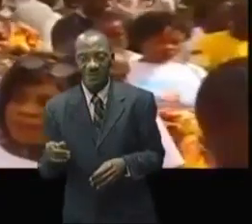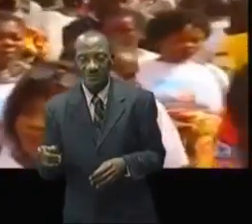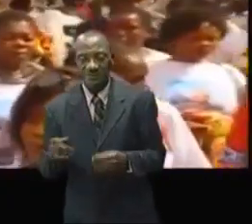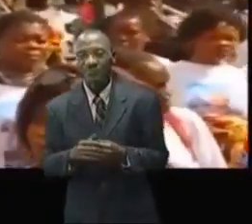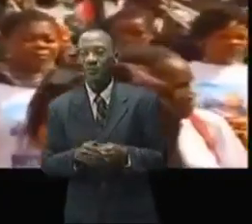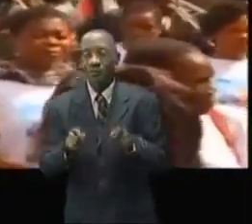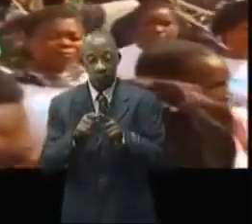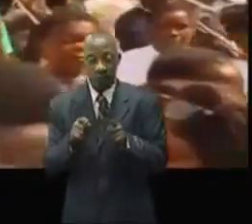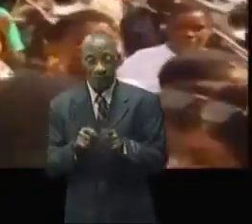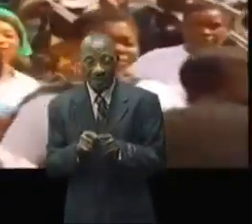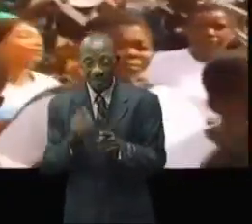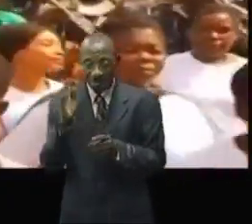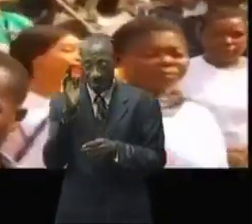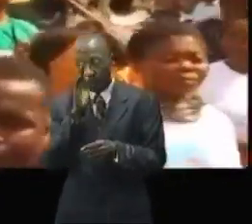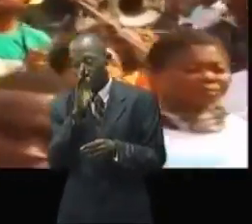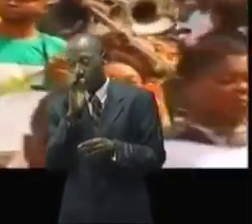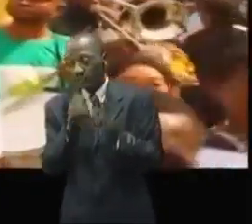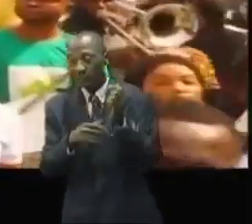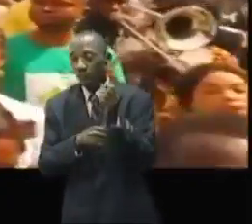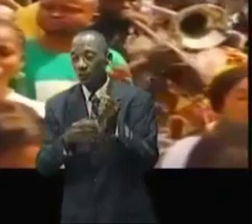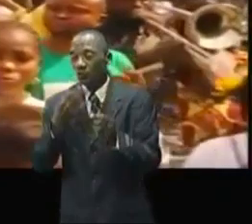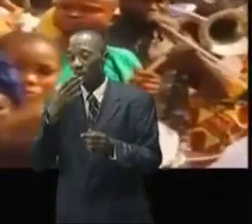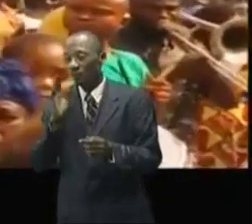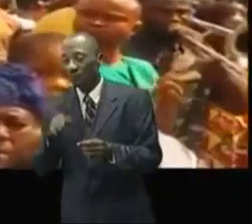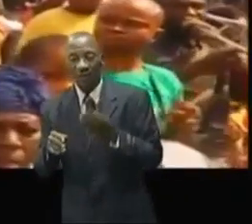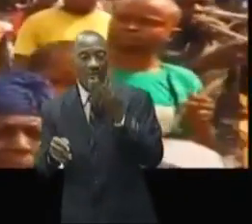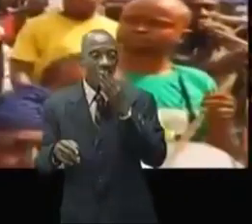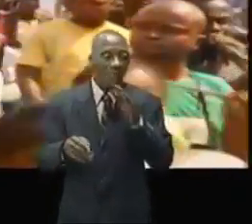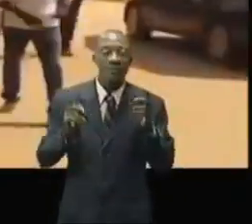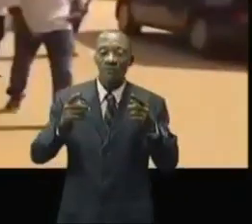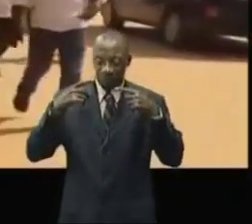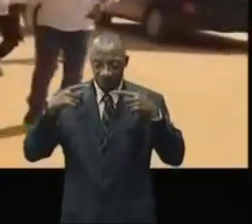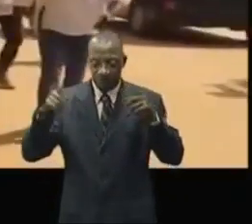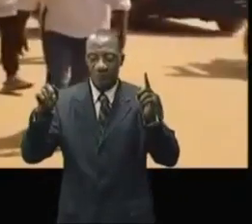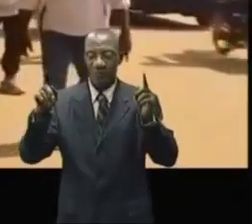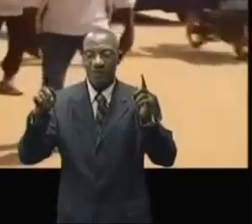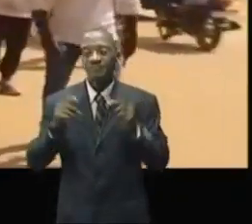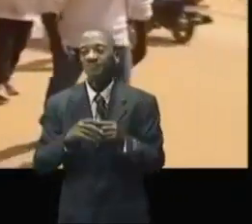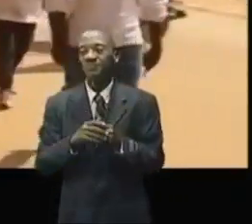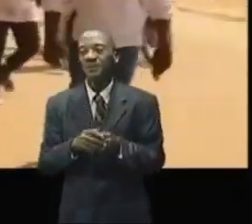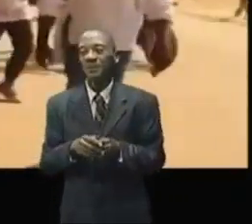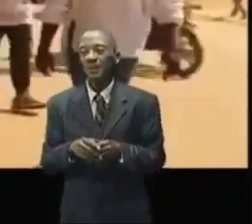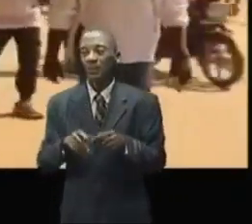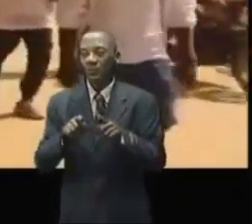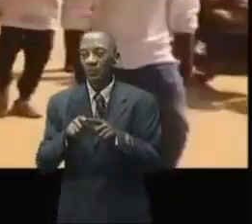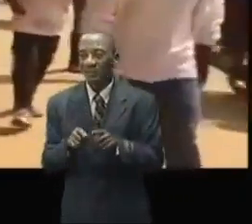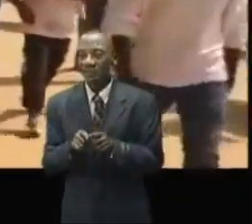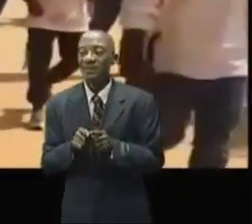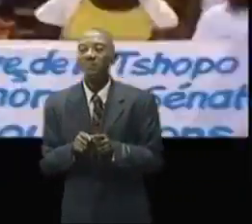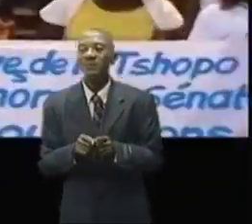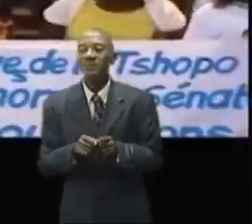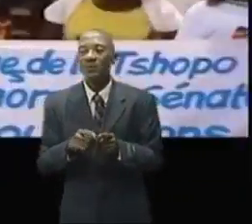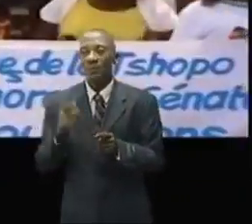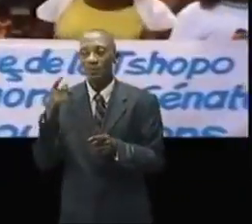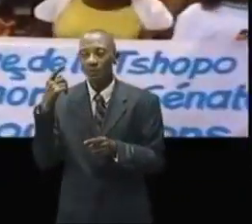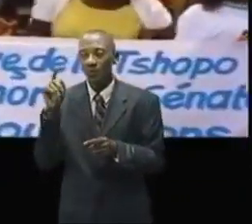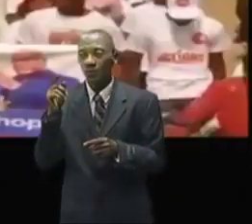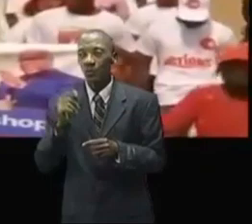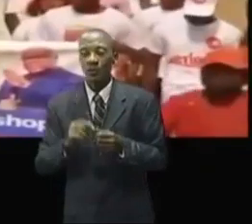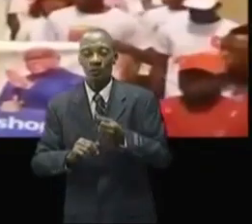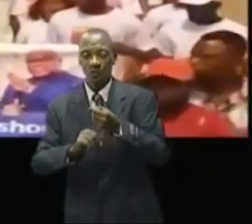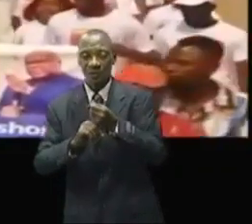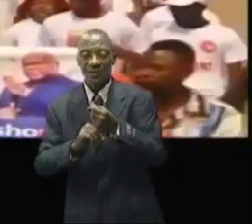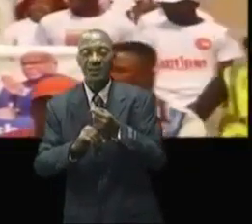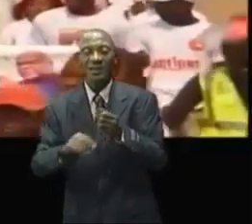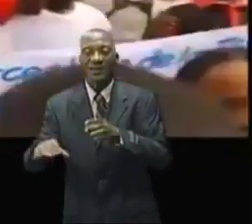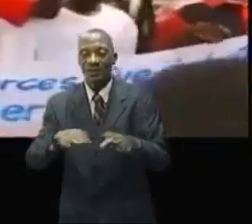occasion pour dénoncer l'agression rwandaise et exiger le retrait du M23 dans l'est de la RDC. Ces derniers ont